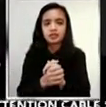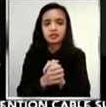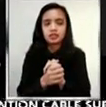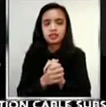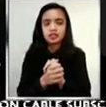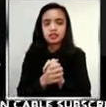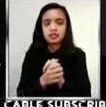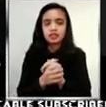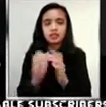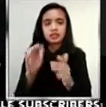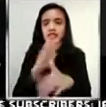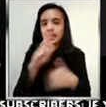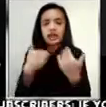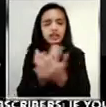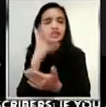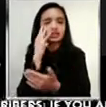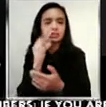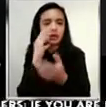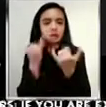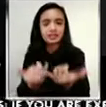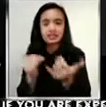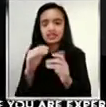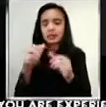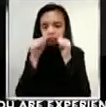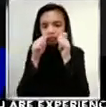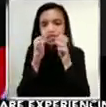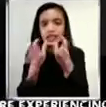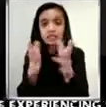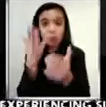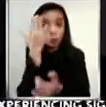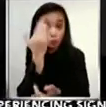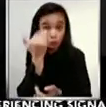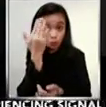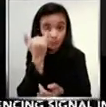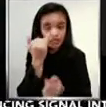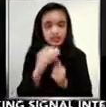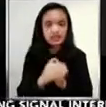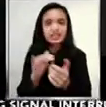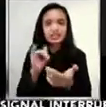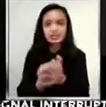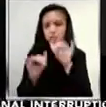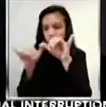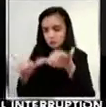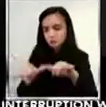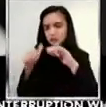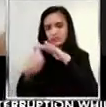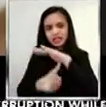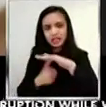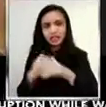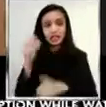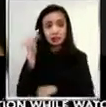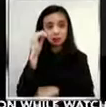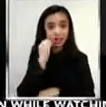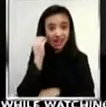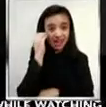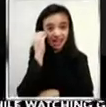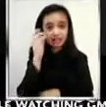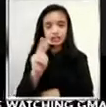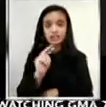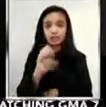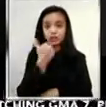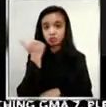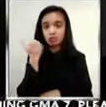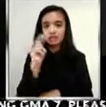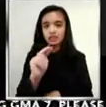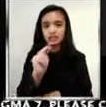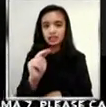sa mga nararanasan natin ngayon. Sobrang blessed lang po natin kasi tayo yung nasa bahay lang. Yung iba, kailangan pang